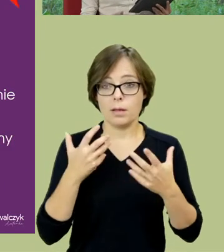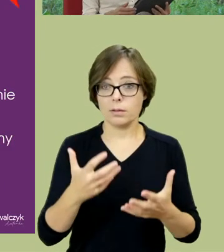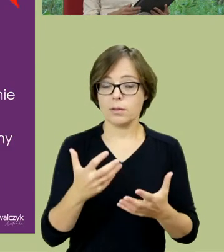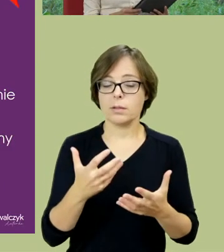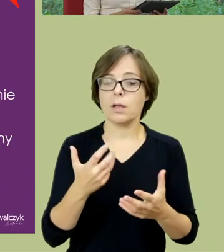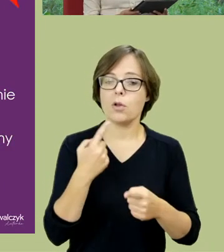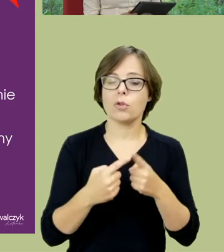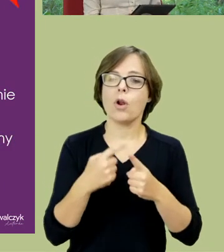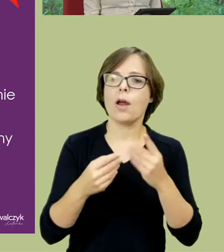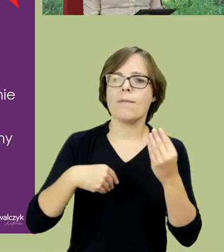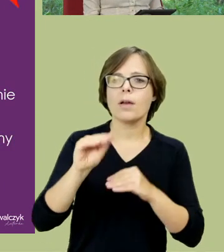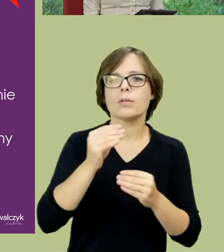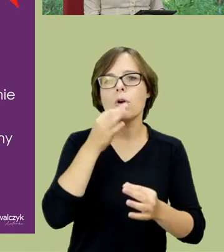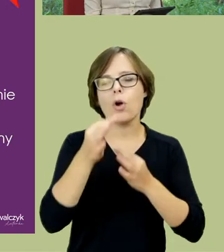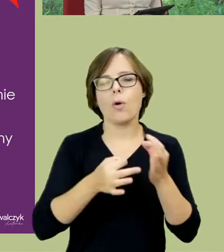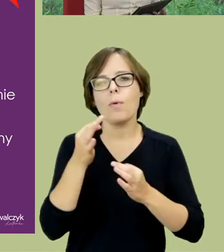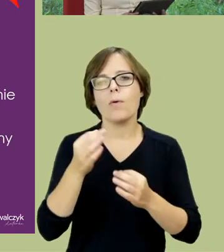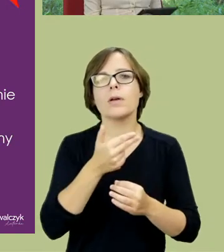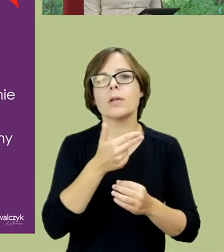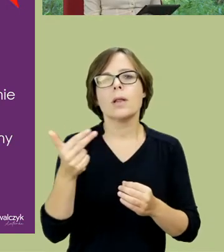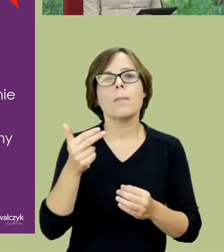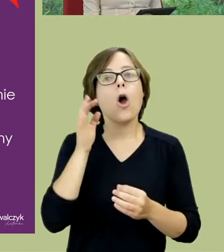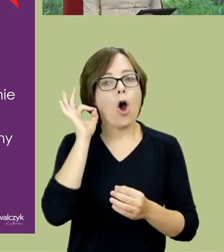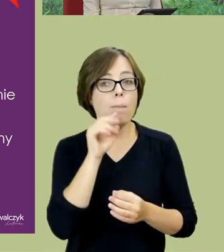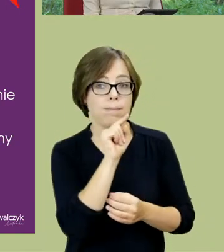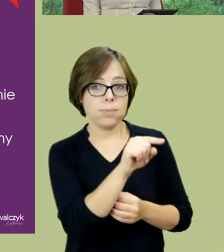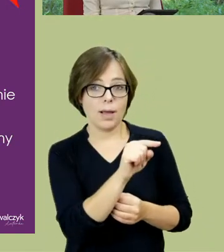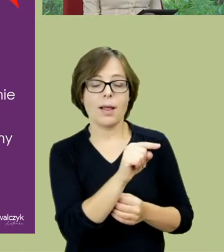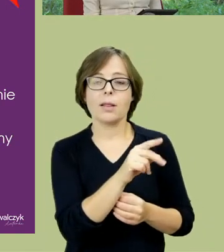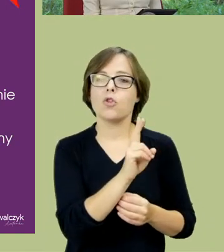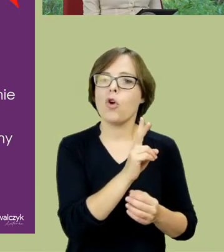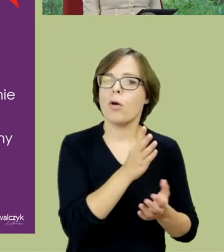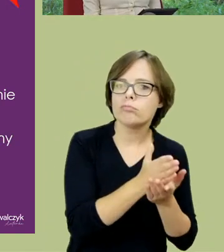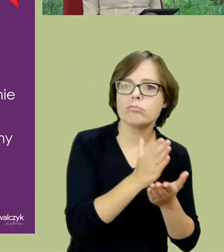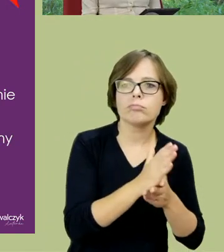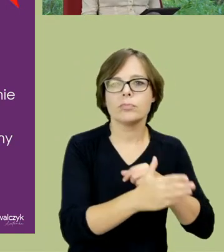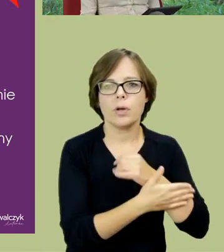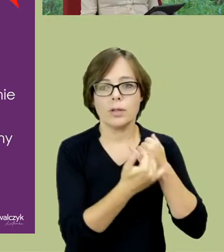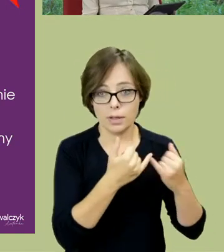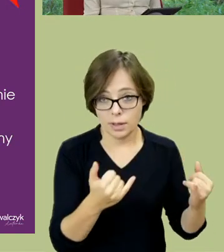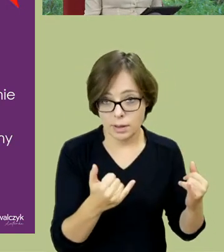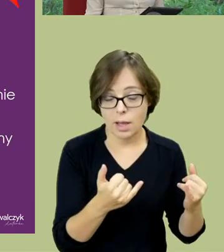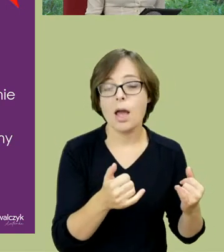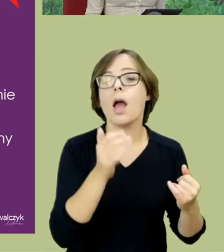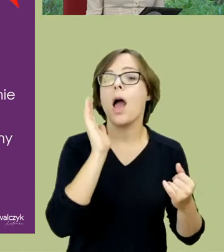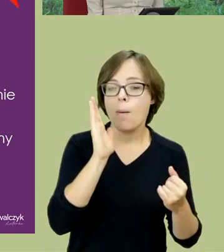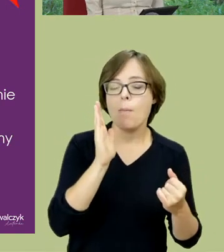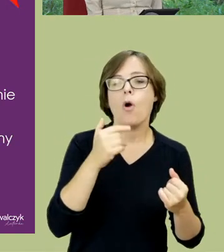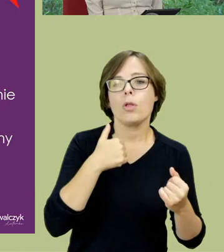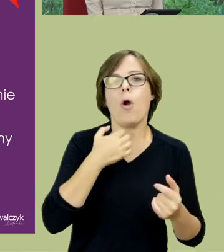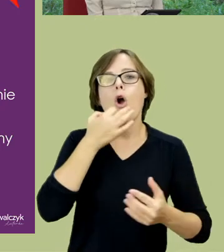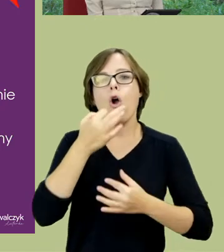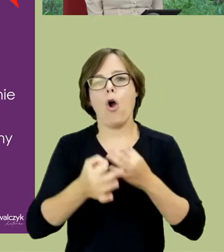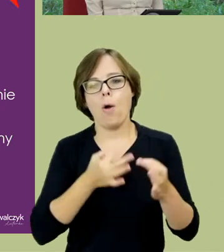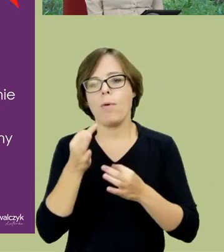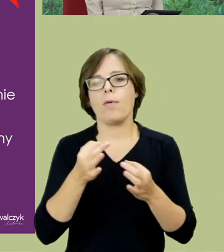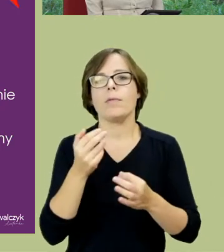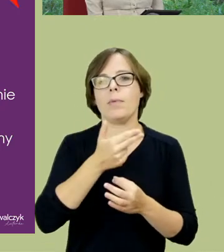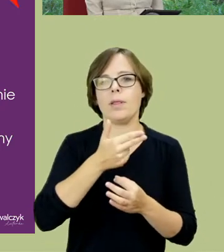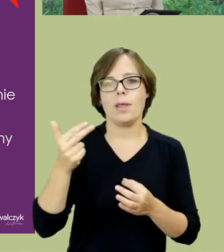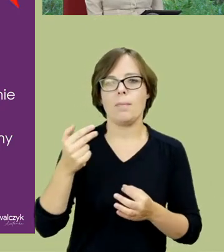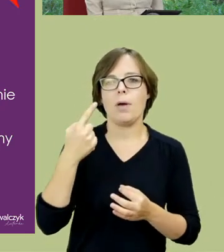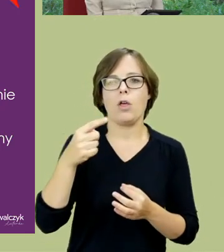więcej o tych kobietach na tyłach, zanim przejdę do wielce ekscytującego tematu